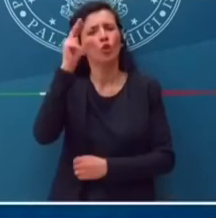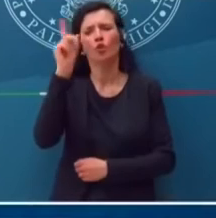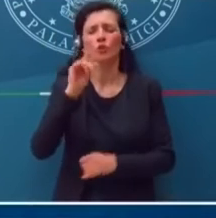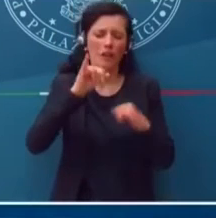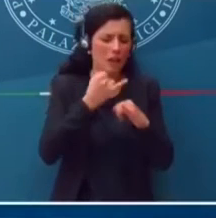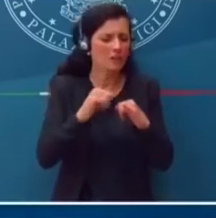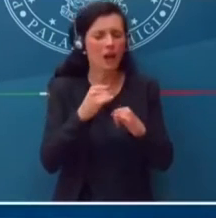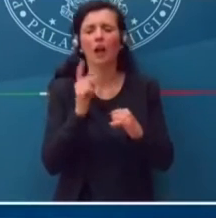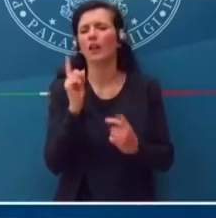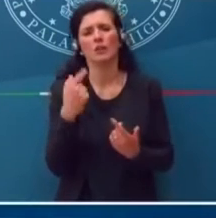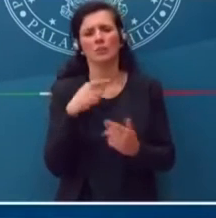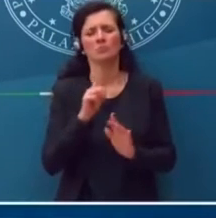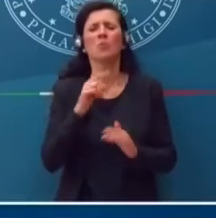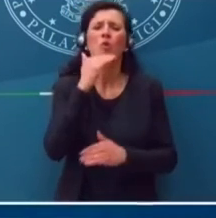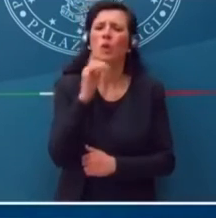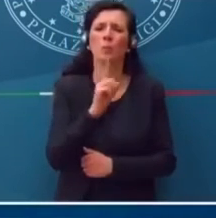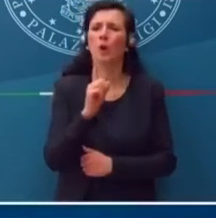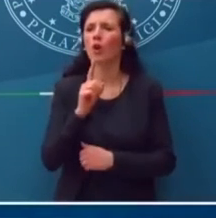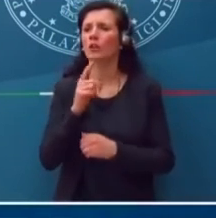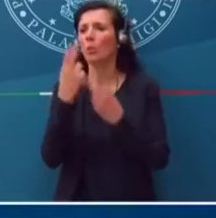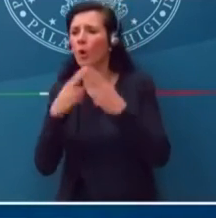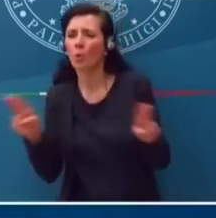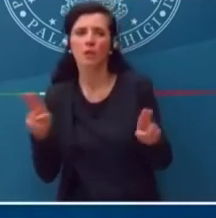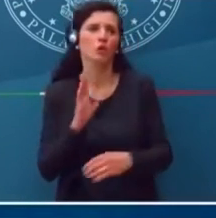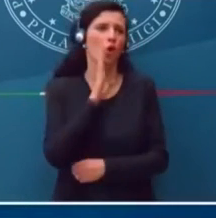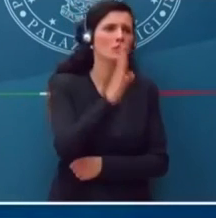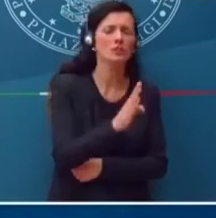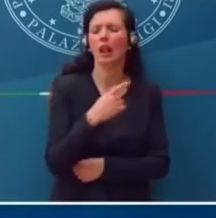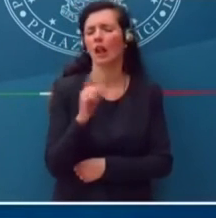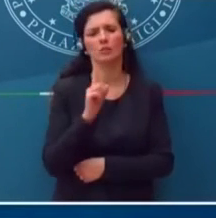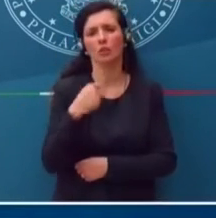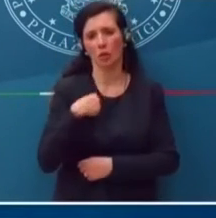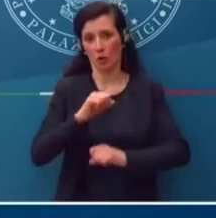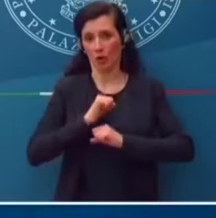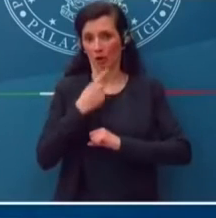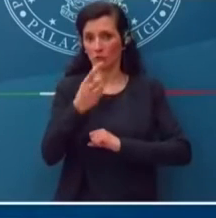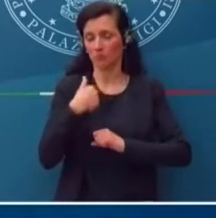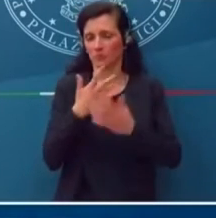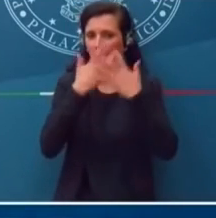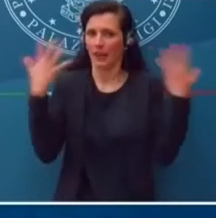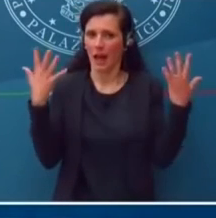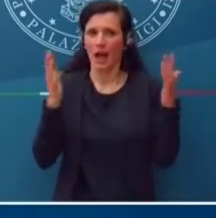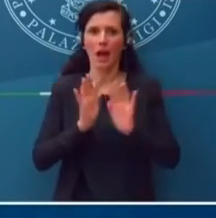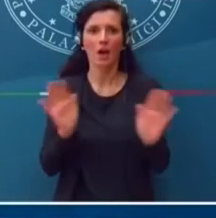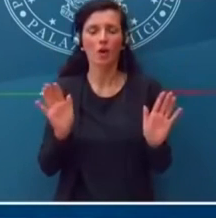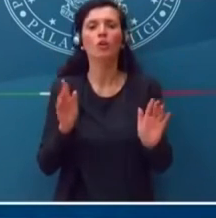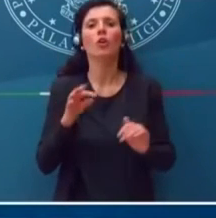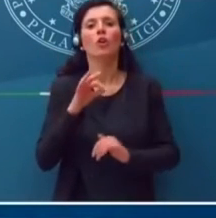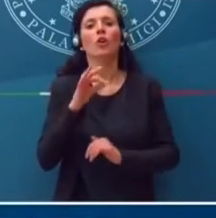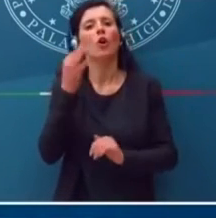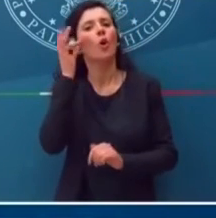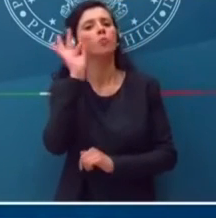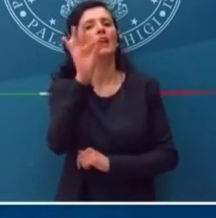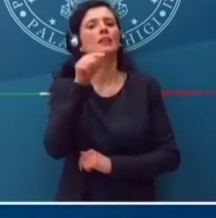che sia proibito oppure consigliato, oppure credo di essere stato molto chiaro sull'interesse che questo